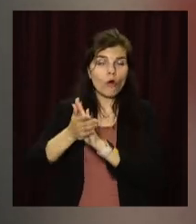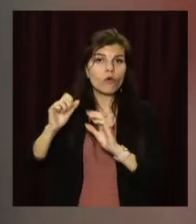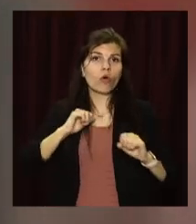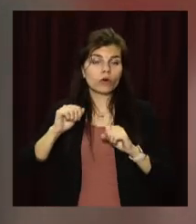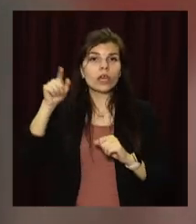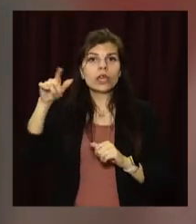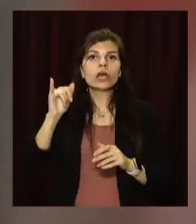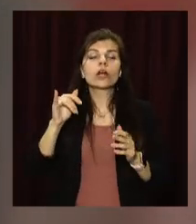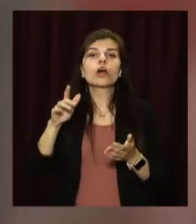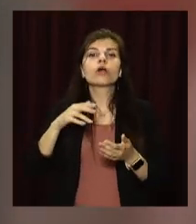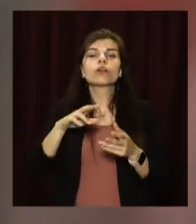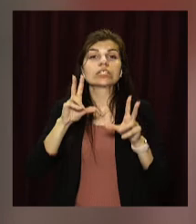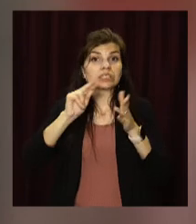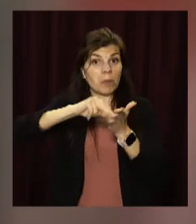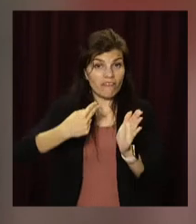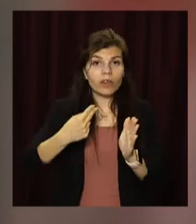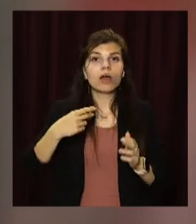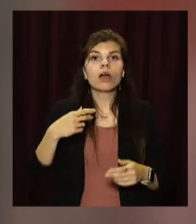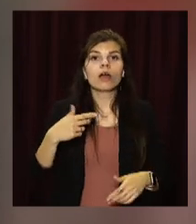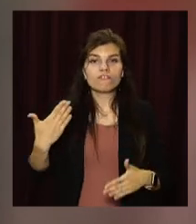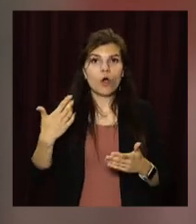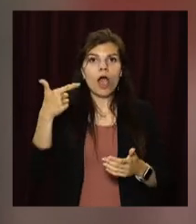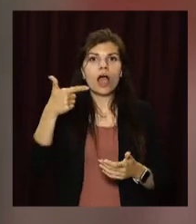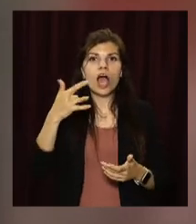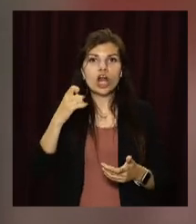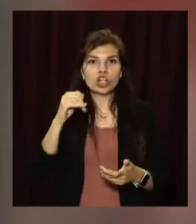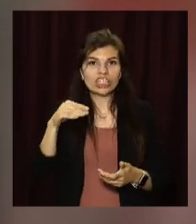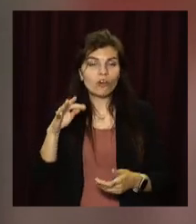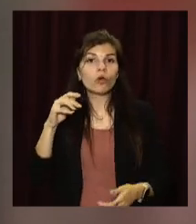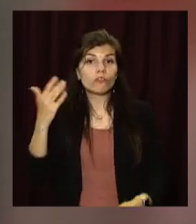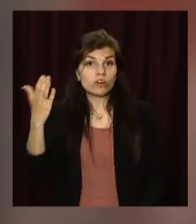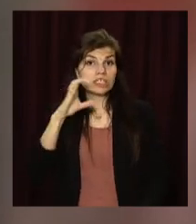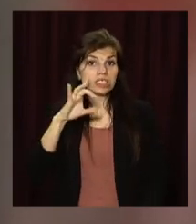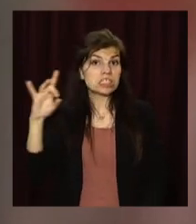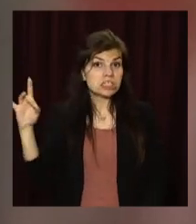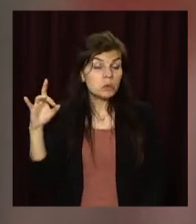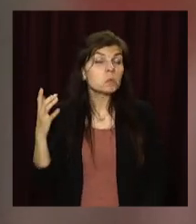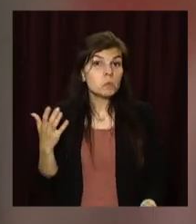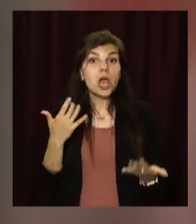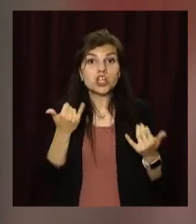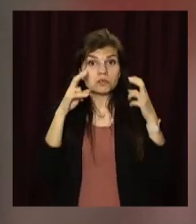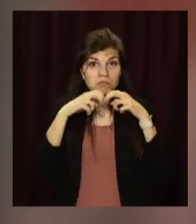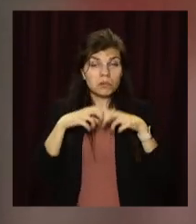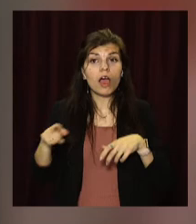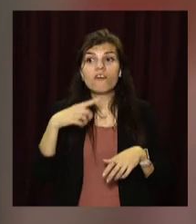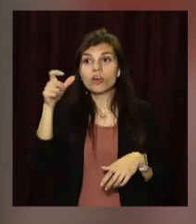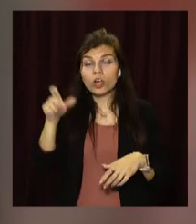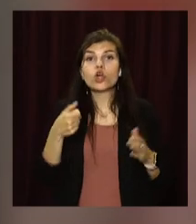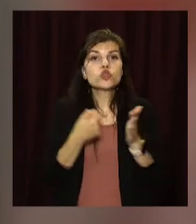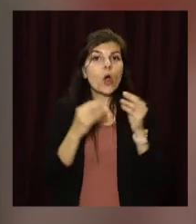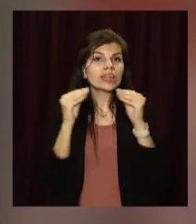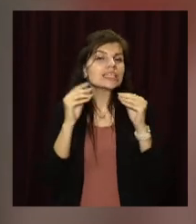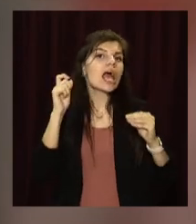про громадянство СРСР. Правоохоронці відкрили кримінальне провадження, триває слідство. Зловмисникам загрожує до